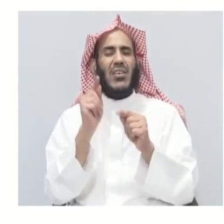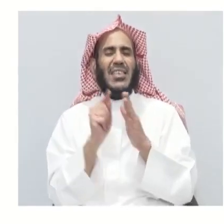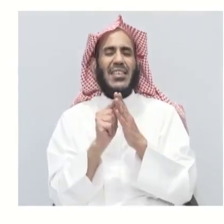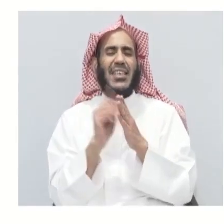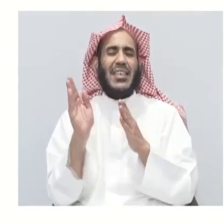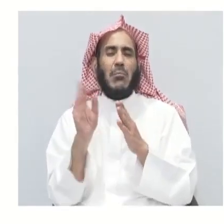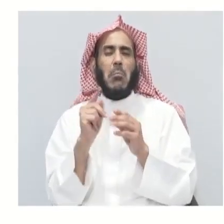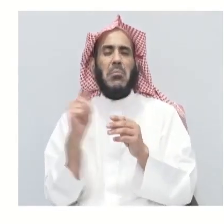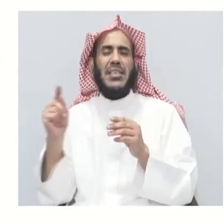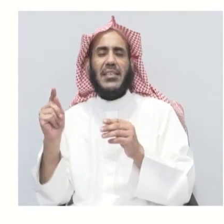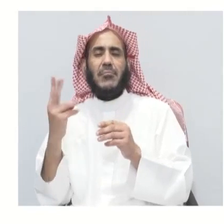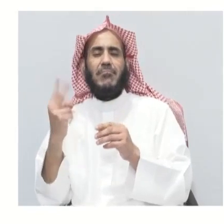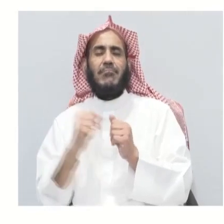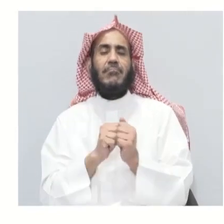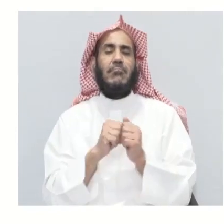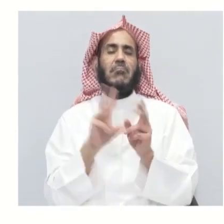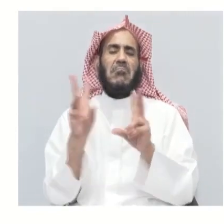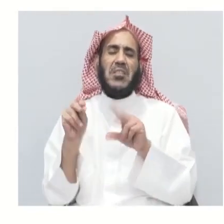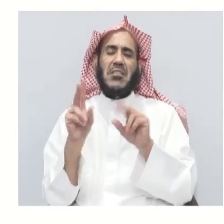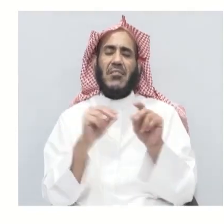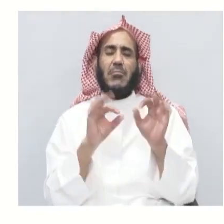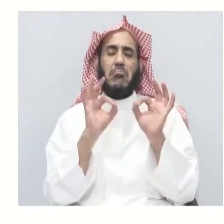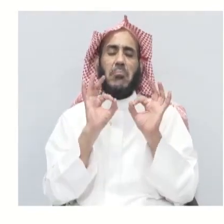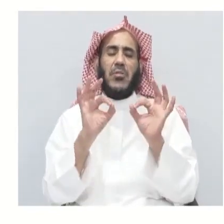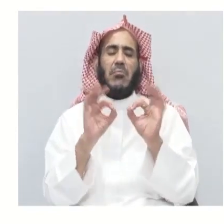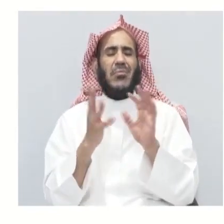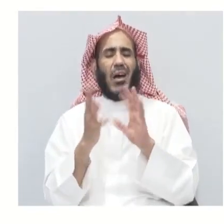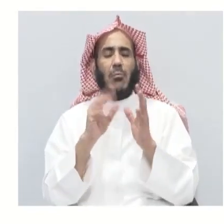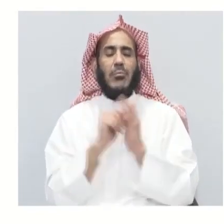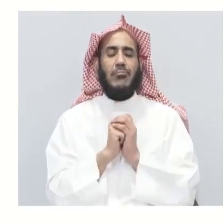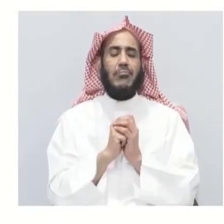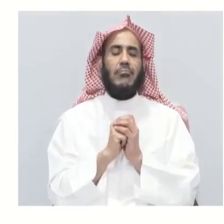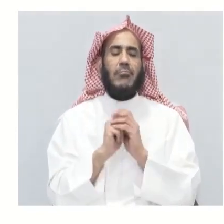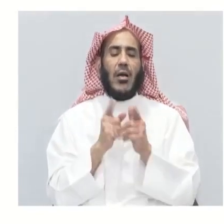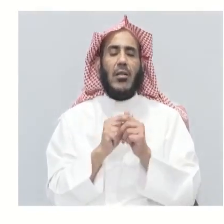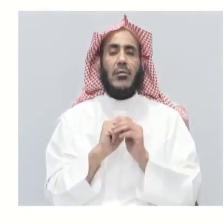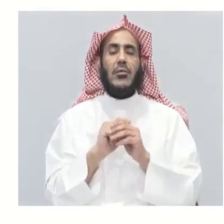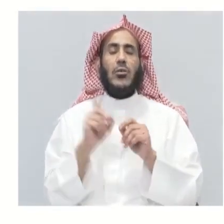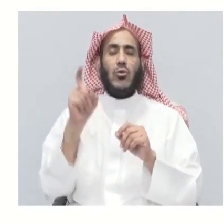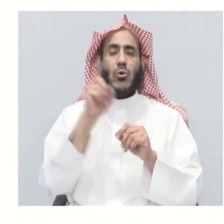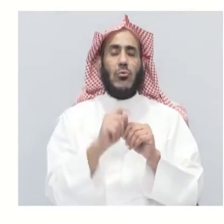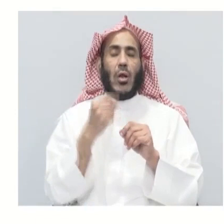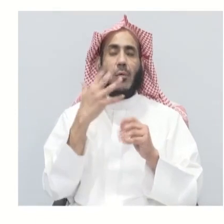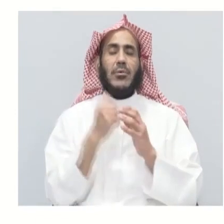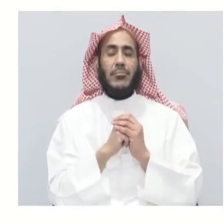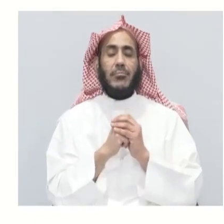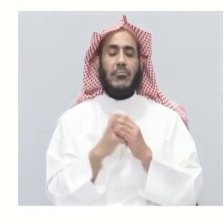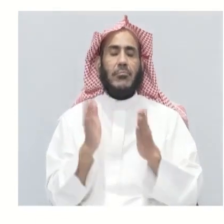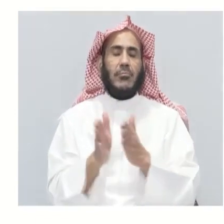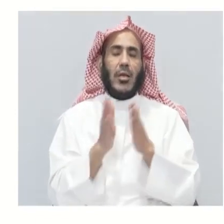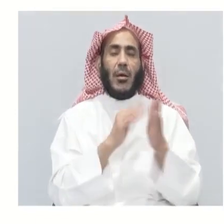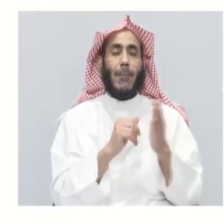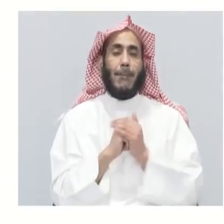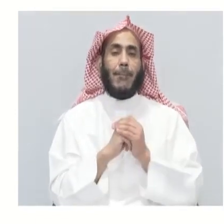اليمين منزلتين تصل لنفس نتيجه هذه تقريبا فهذا بالنسبه لسؤال خمسه انتقل